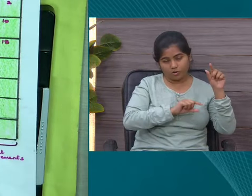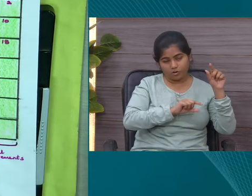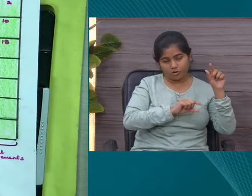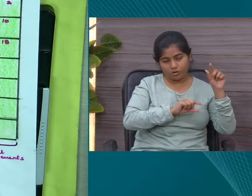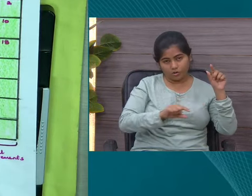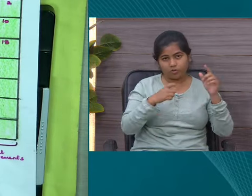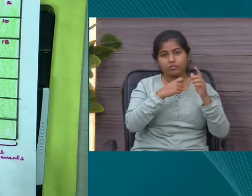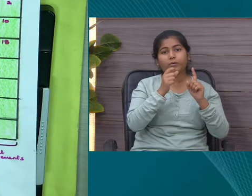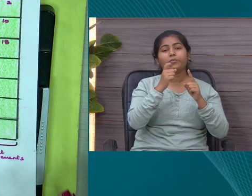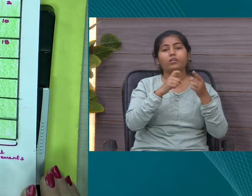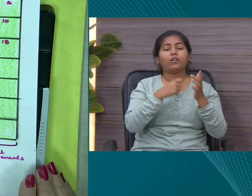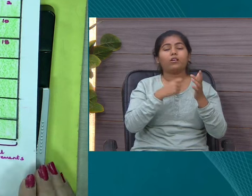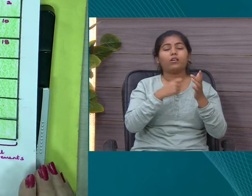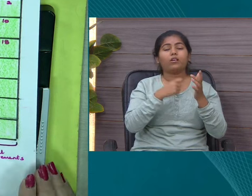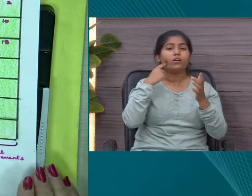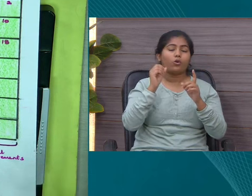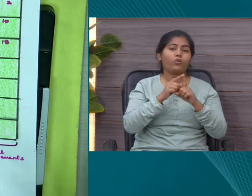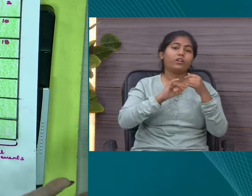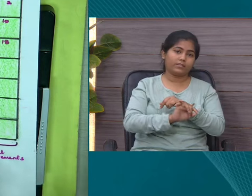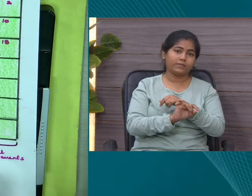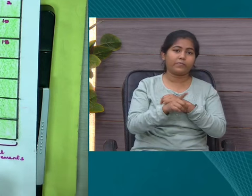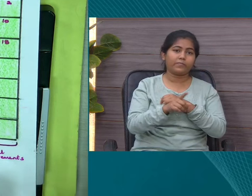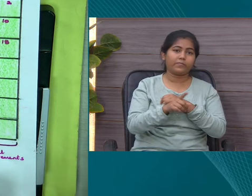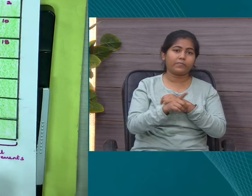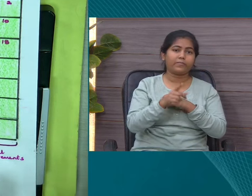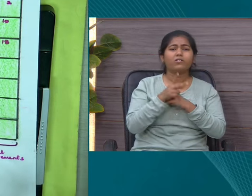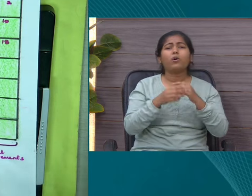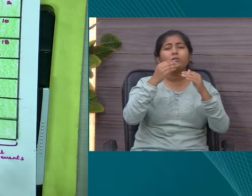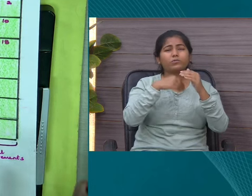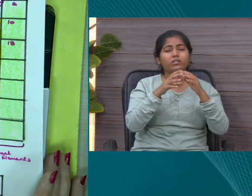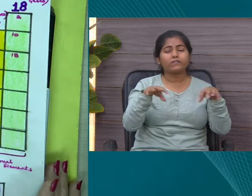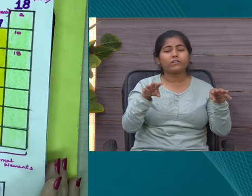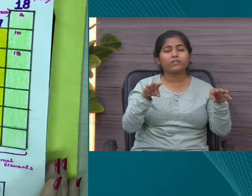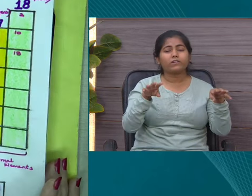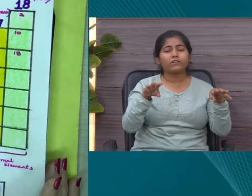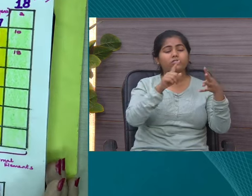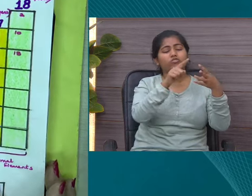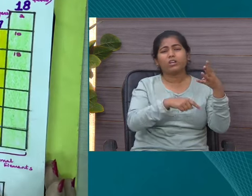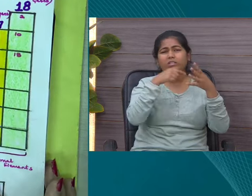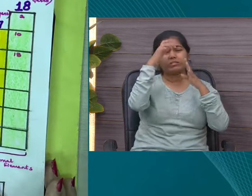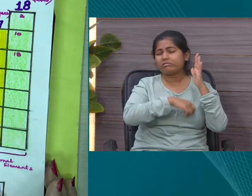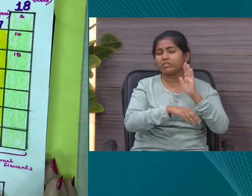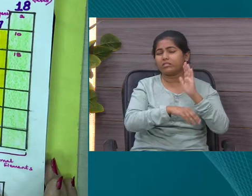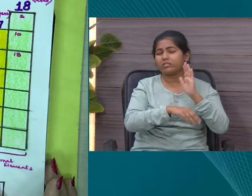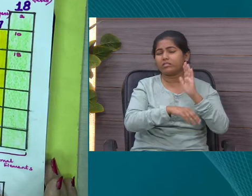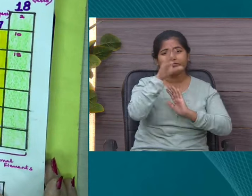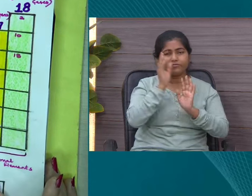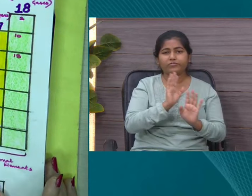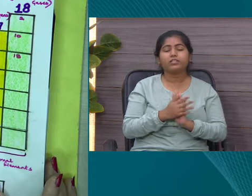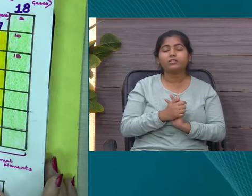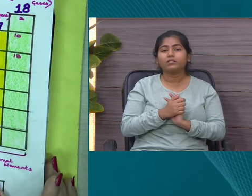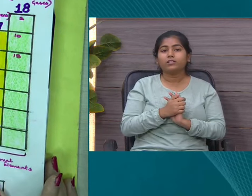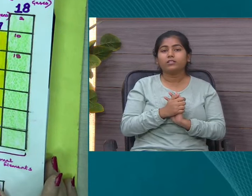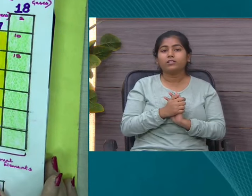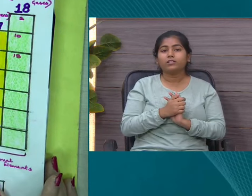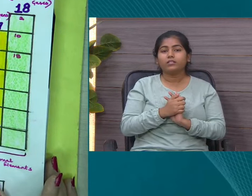हॉरिजॉन्टल रोज जिन्हें पीरियड्स कहा, वही नाम रखा इन्होंने। बेसिकली 4 पार्ट्स में डिवाइडेड है, लेकिन हमें ज्यादा इसके बारे में नहीं करना है। आप देख सकते हैं ये राइट